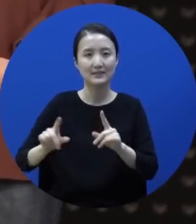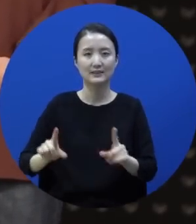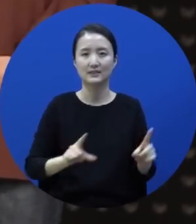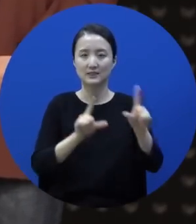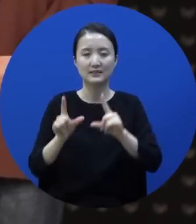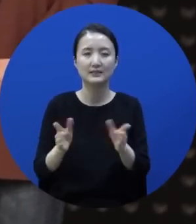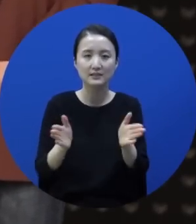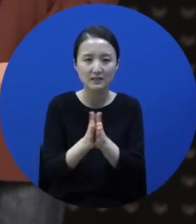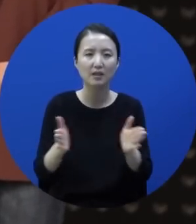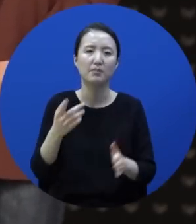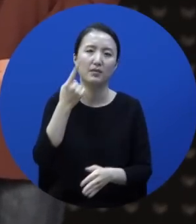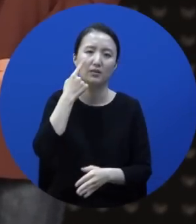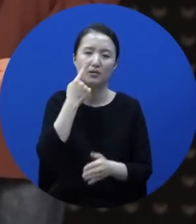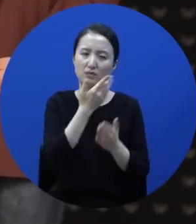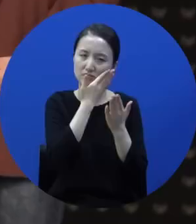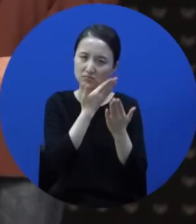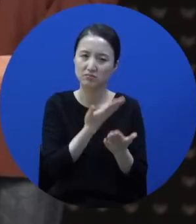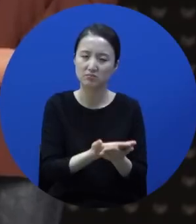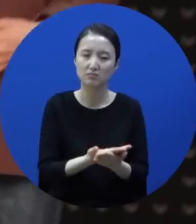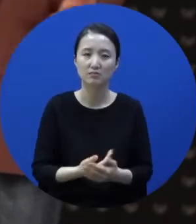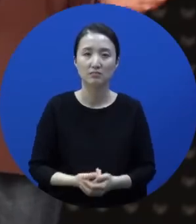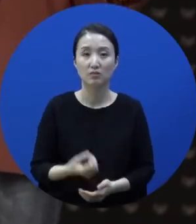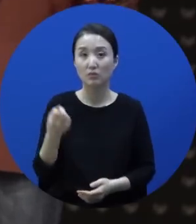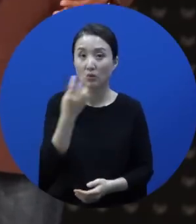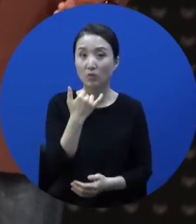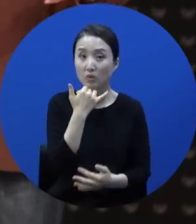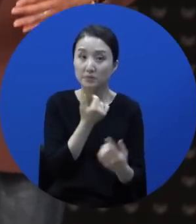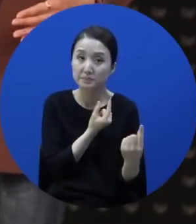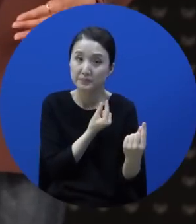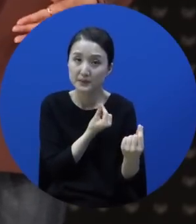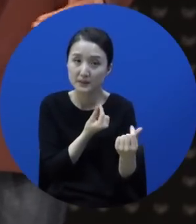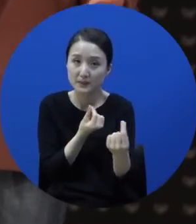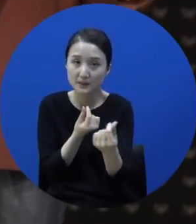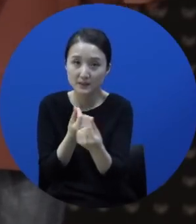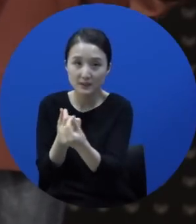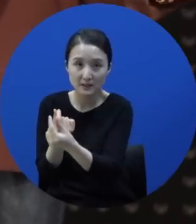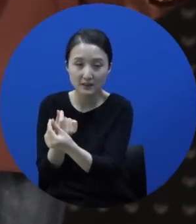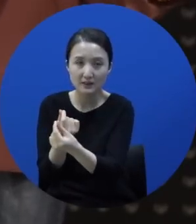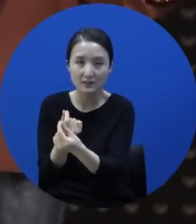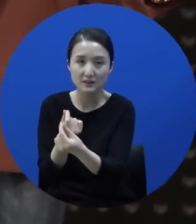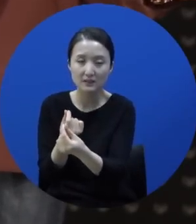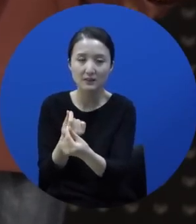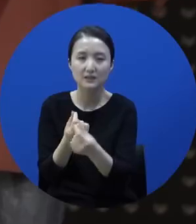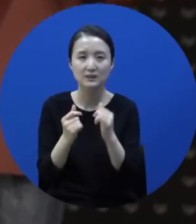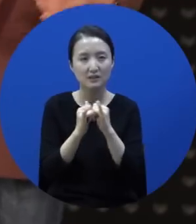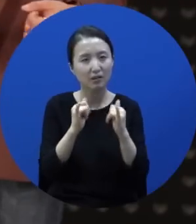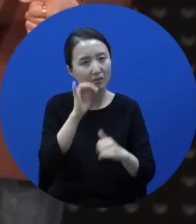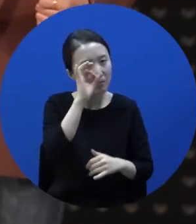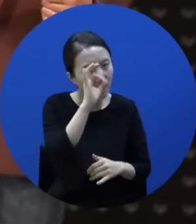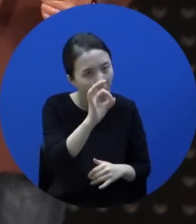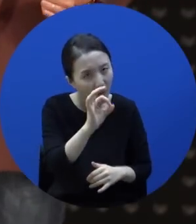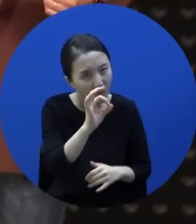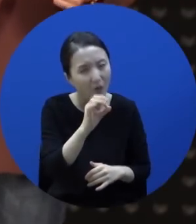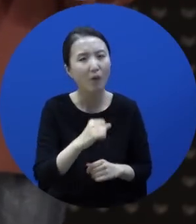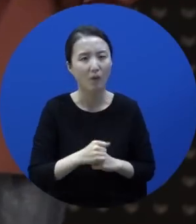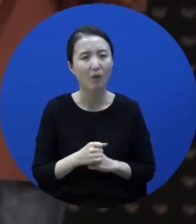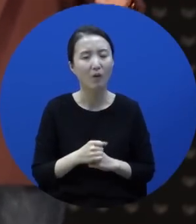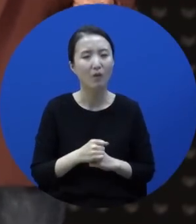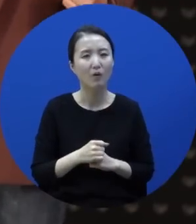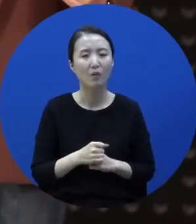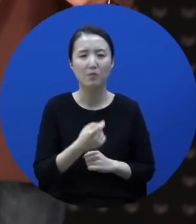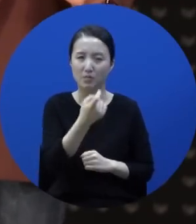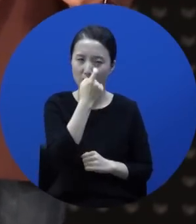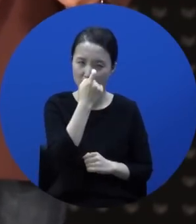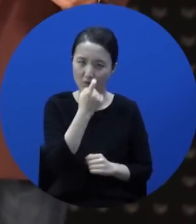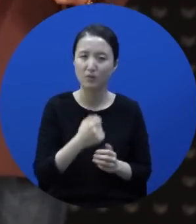되는 시간이라고 생각을 해요. 네. 그리고 여러분들과 같은 연령대의 네, 주부님들도 저를 만나서 지금 막